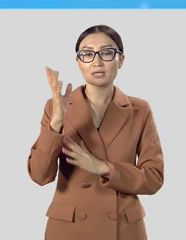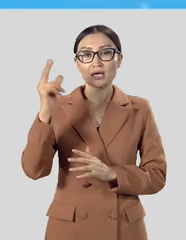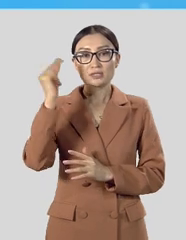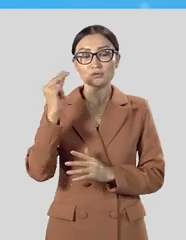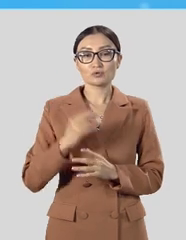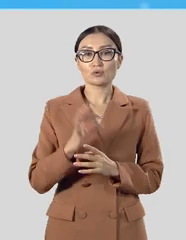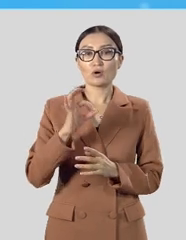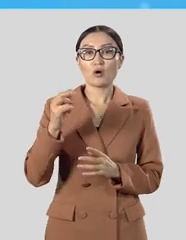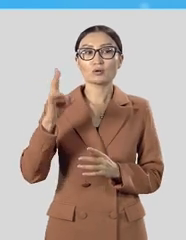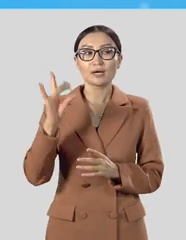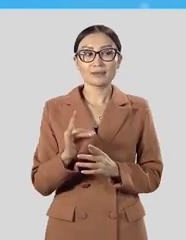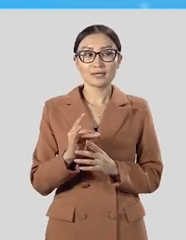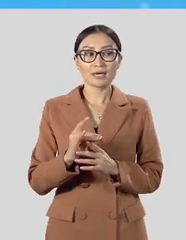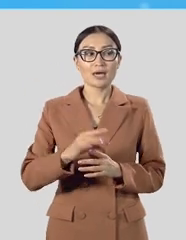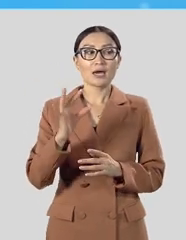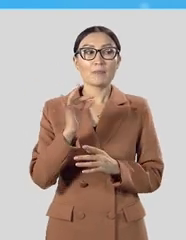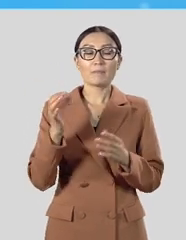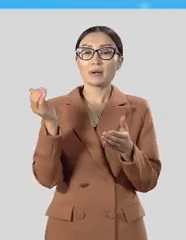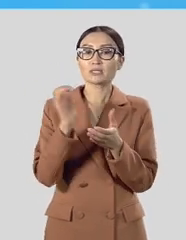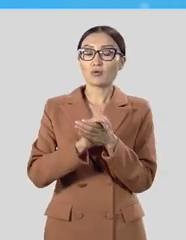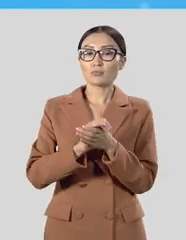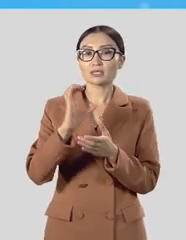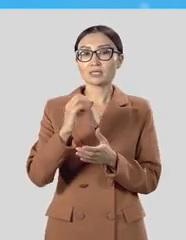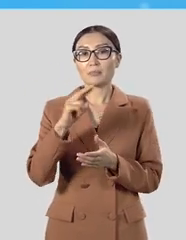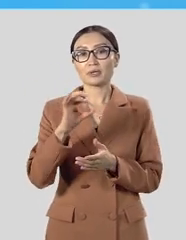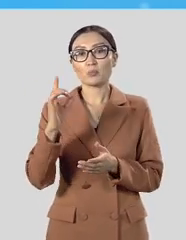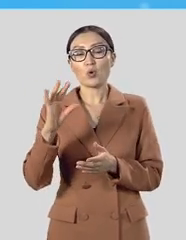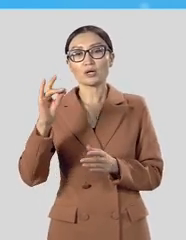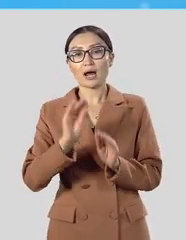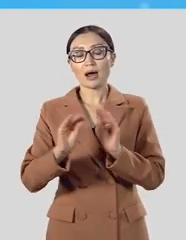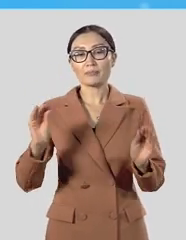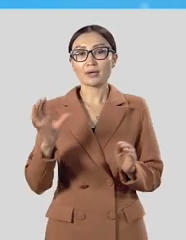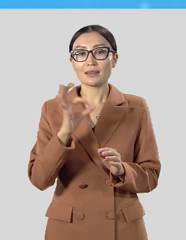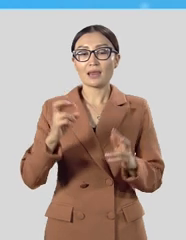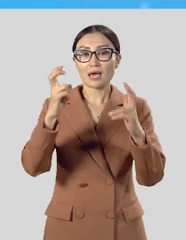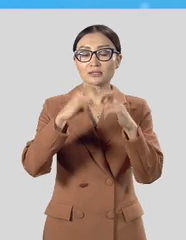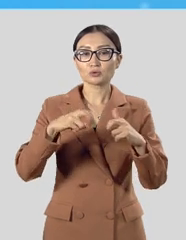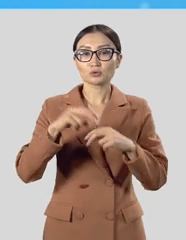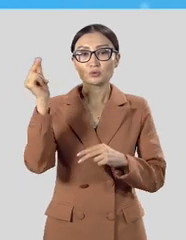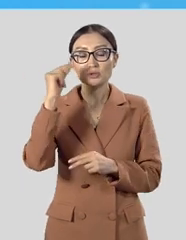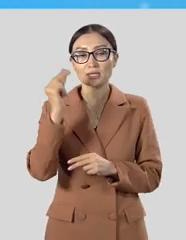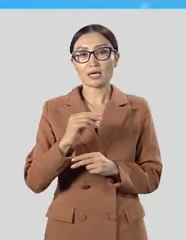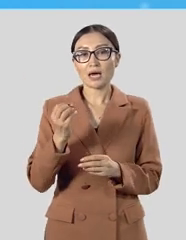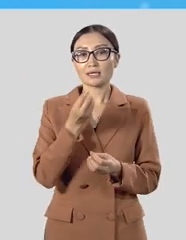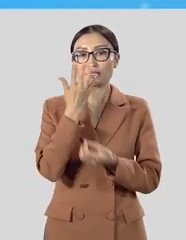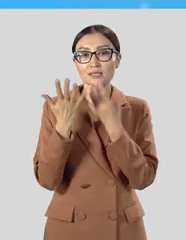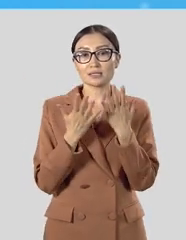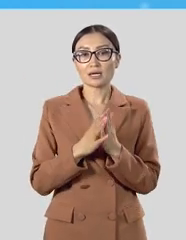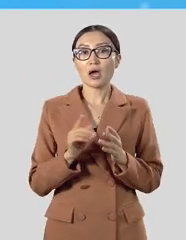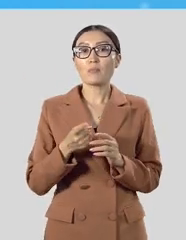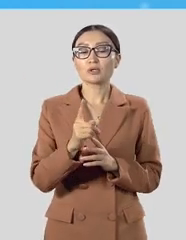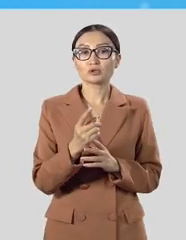основные органы цветковых растений, познакомимся с приборами для изучения растительной клетки. Почему